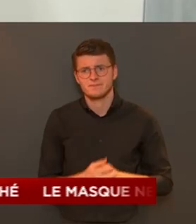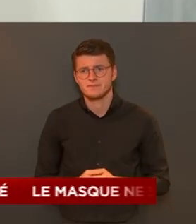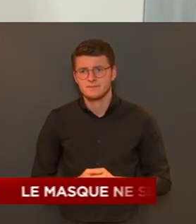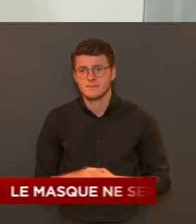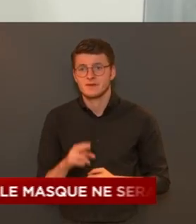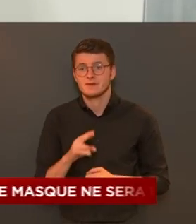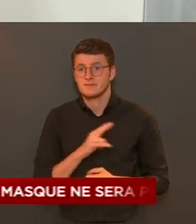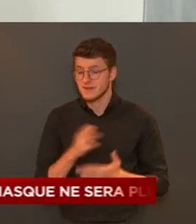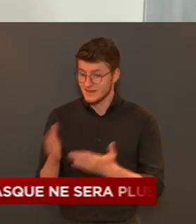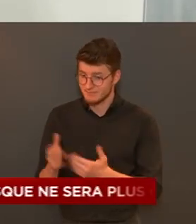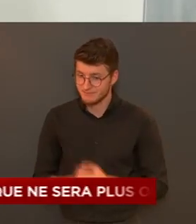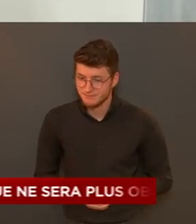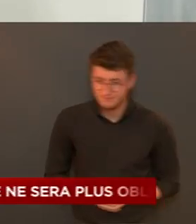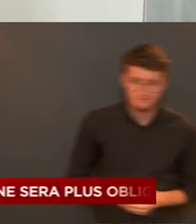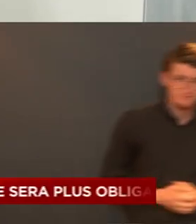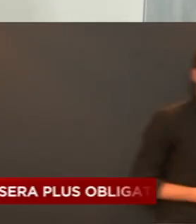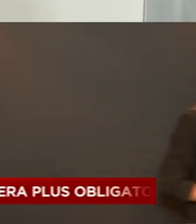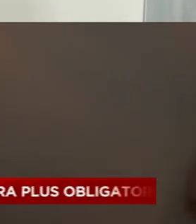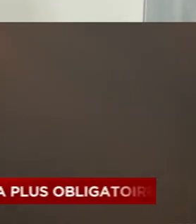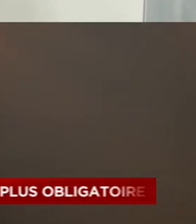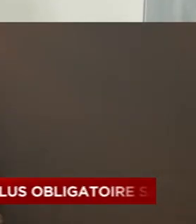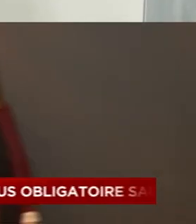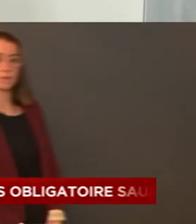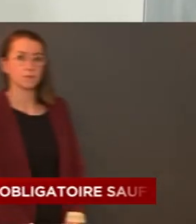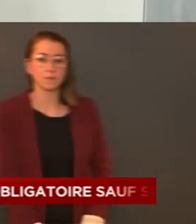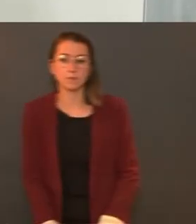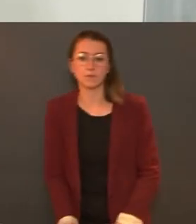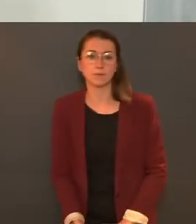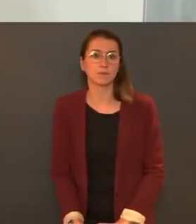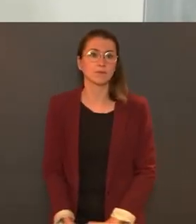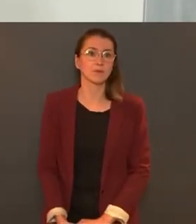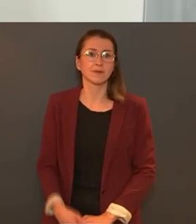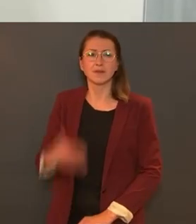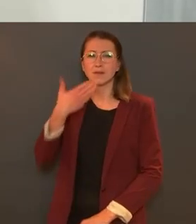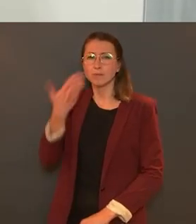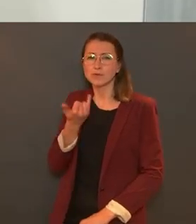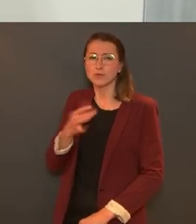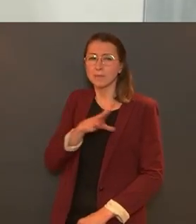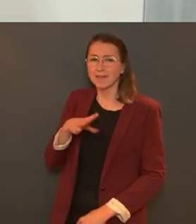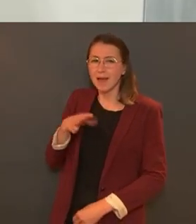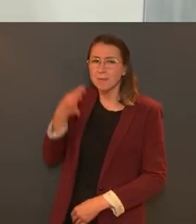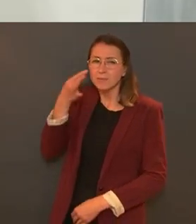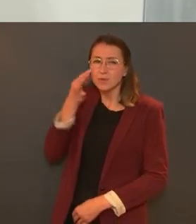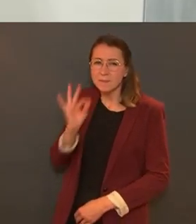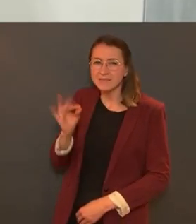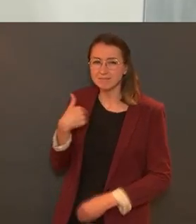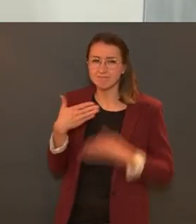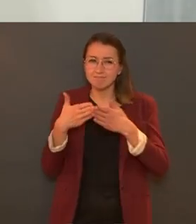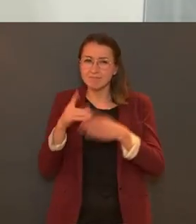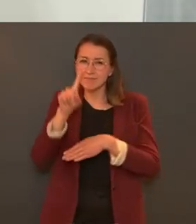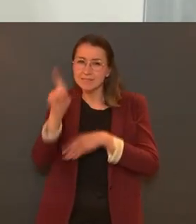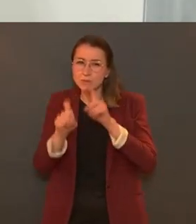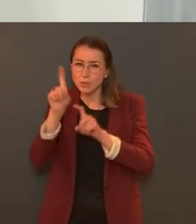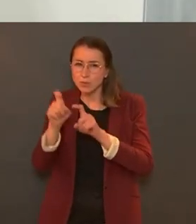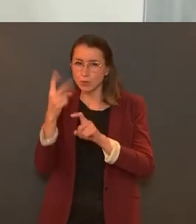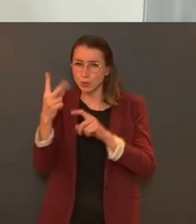relance. Bonjour Madame Wilmès. Peut-être deux petites clarifications par rapport à ce qui est annoncé ici. C'est vrai que les contacts